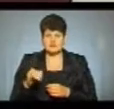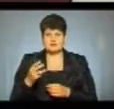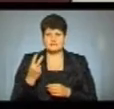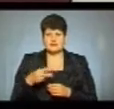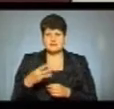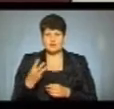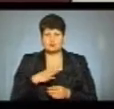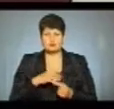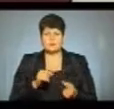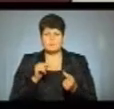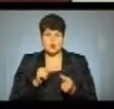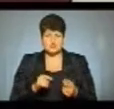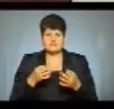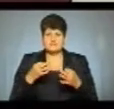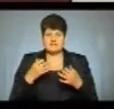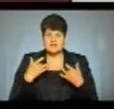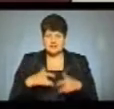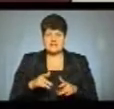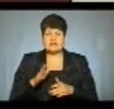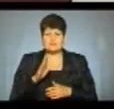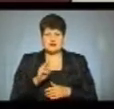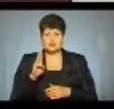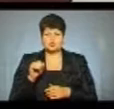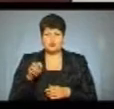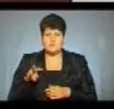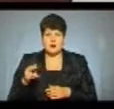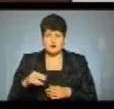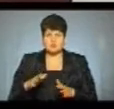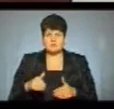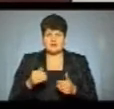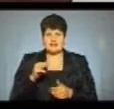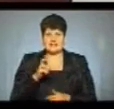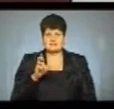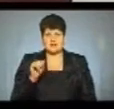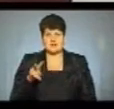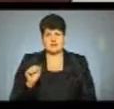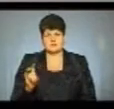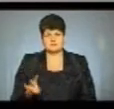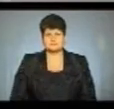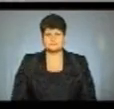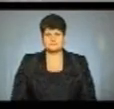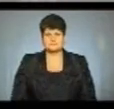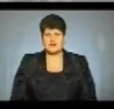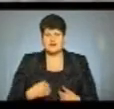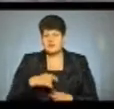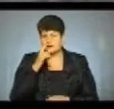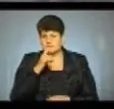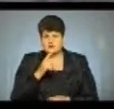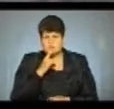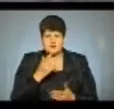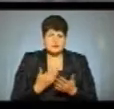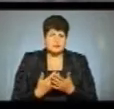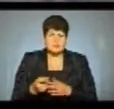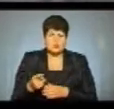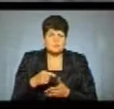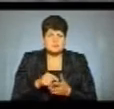були проти. Звільнити Віктора Шумаду із посади запропонував депутат Тарас Білан. Я не розумію, ніби Тернопільська міська рада,